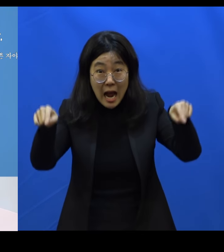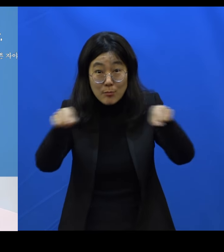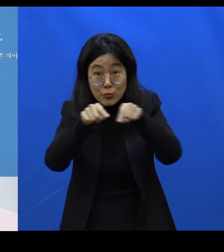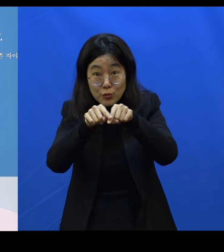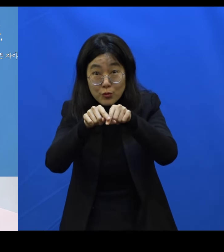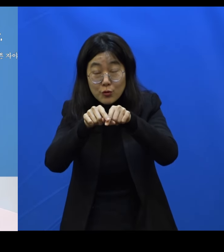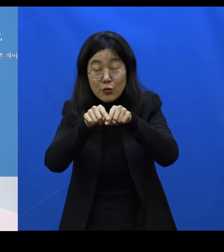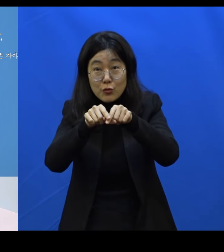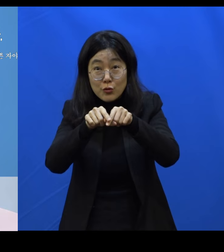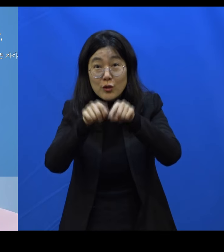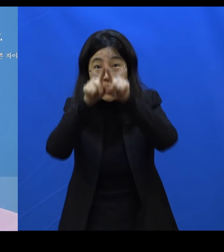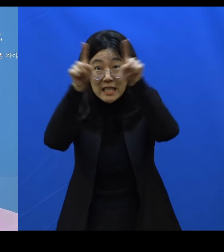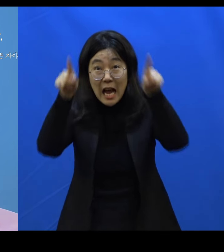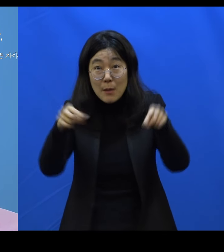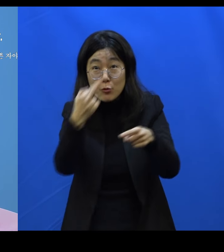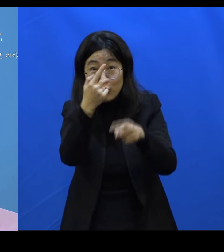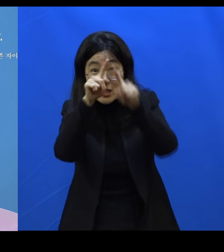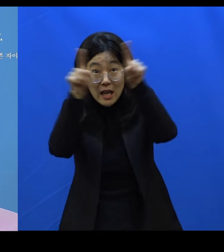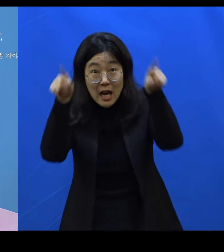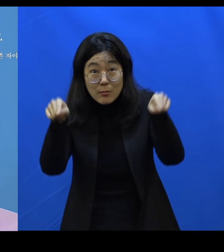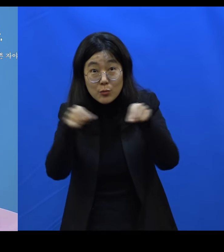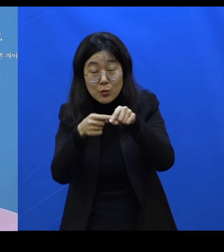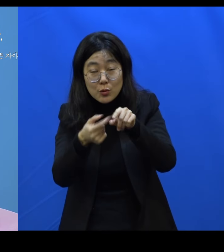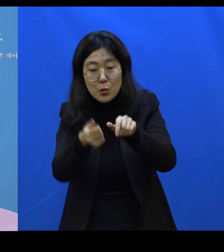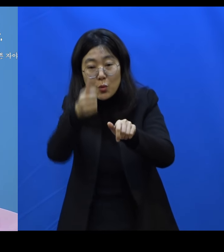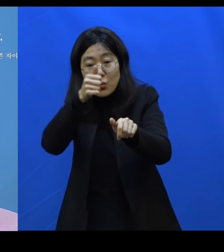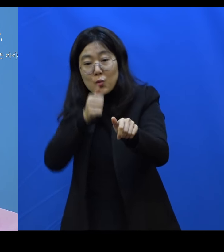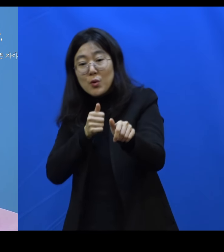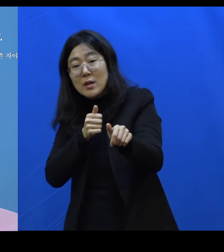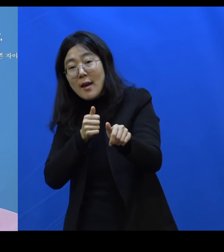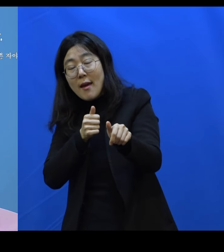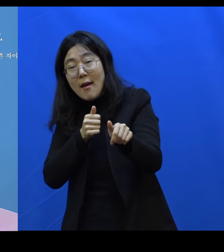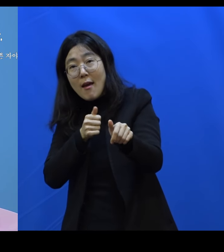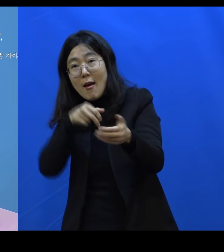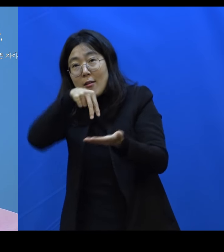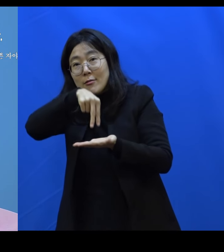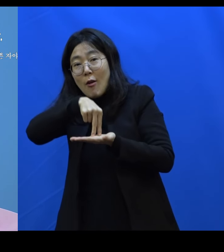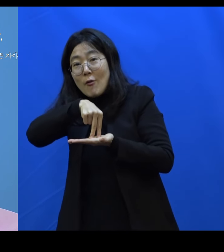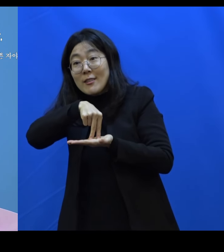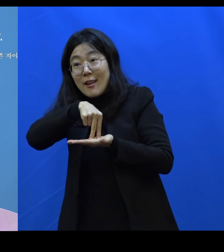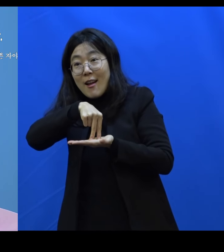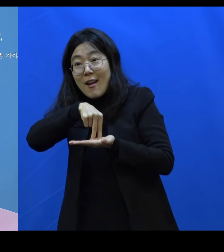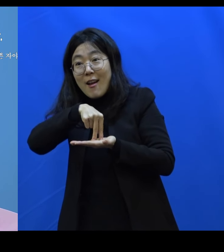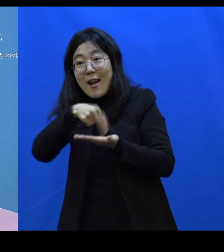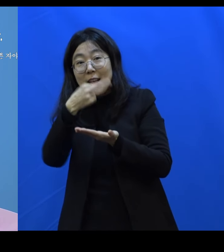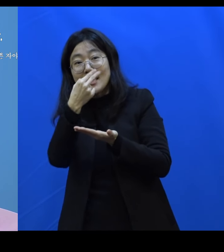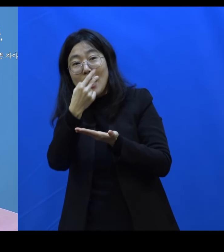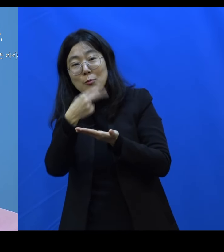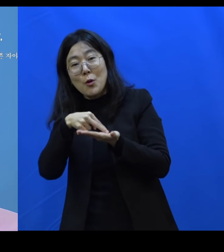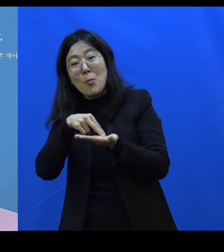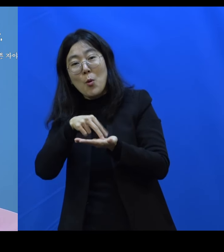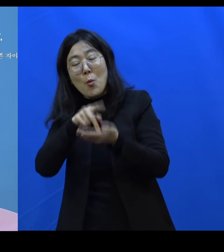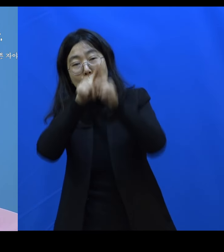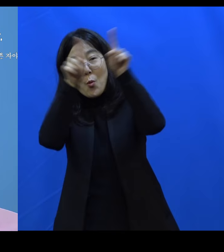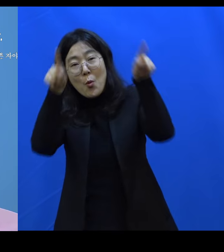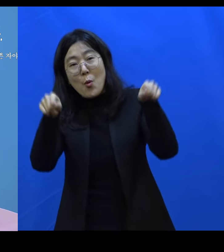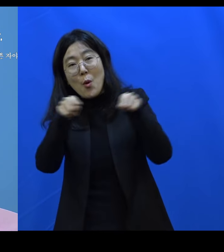다가왔는데 담 밖에 있는 거예요. 벽 뒤에 서 있는 거죠. 창문 너머로 그녀를 바라보고